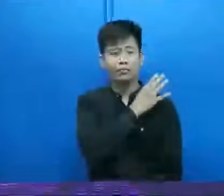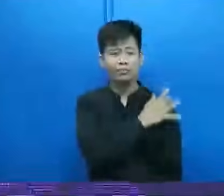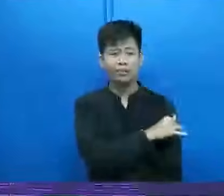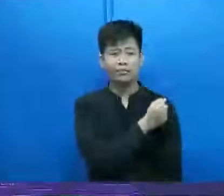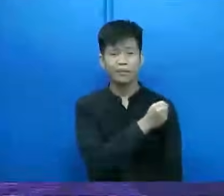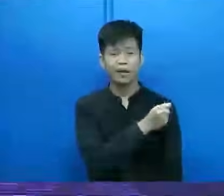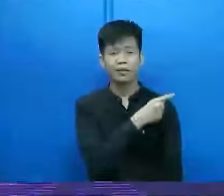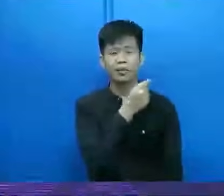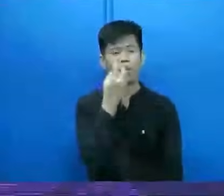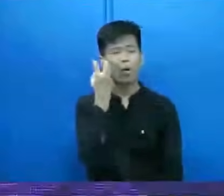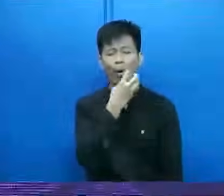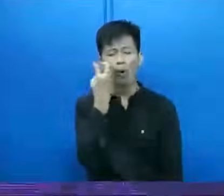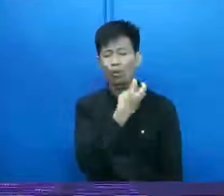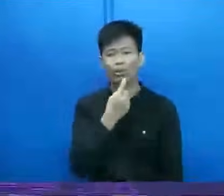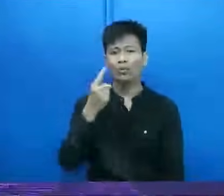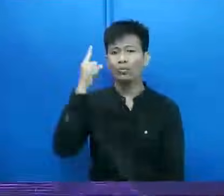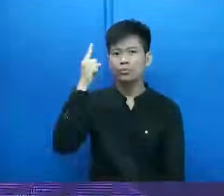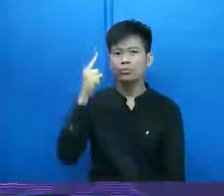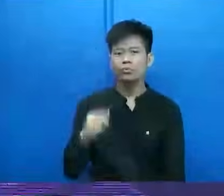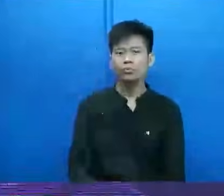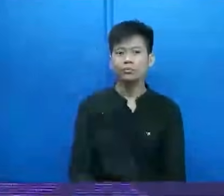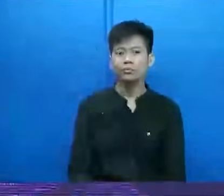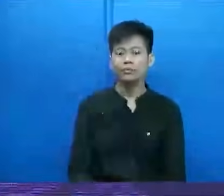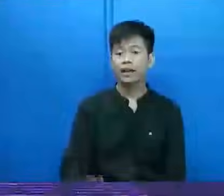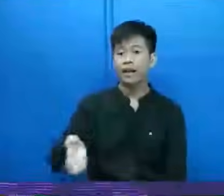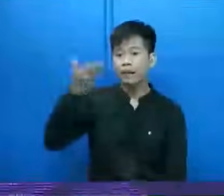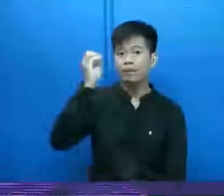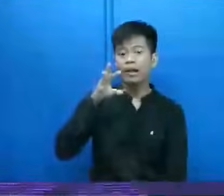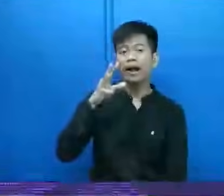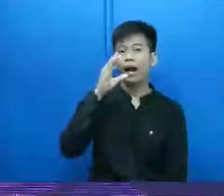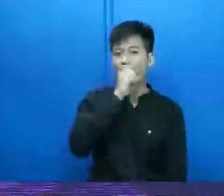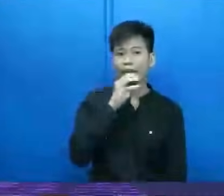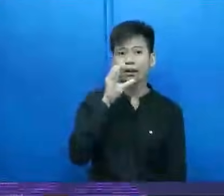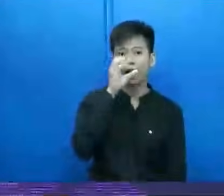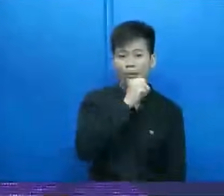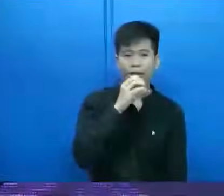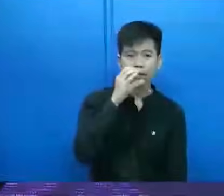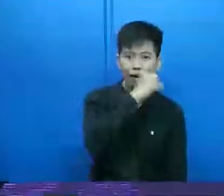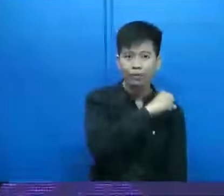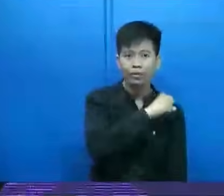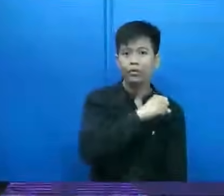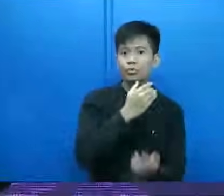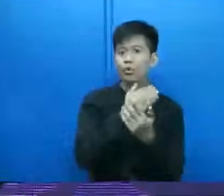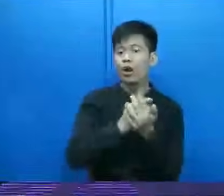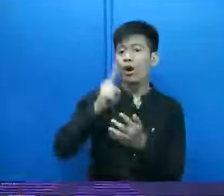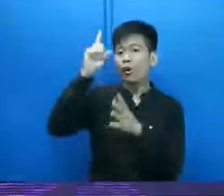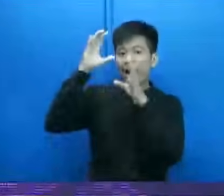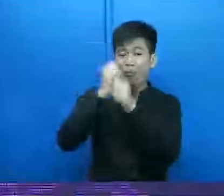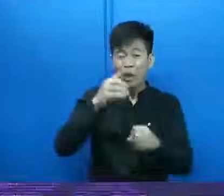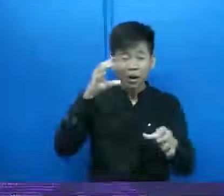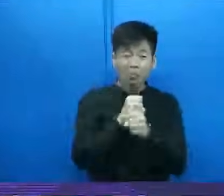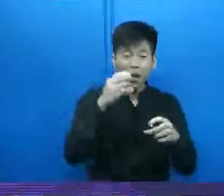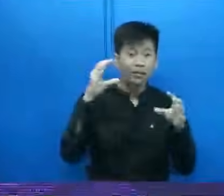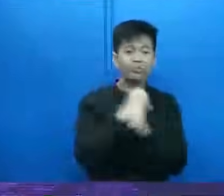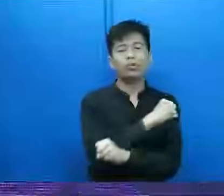dirinya kotor di hadapan Allah dan Nabi SAW. Kata Nabi, amin, amin, amin. Semoga Allah kabulkan, kabulkan,